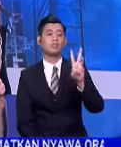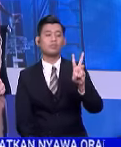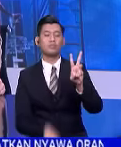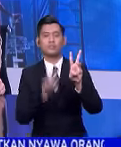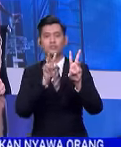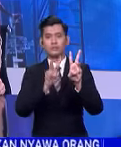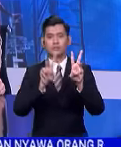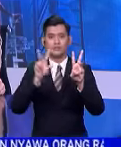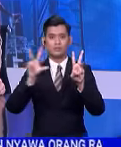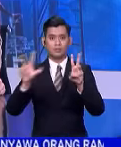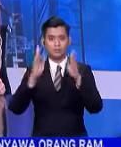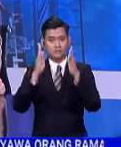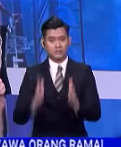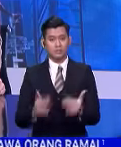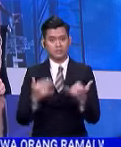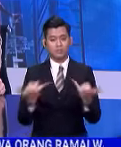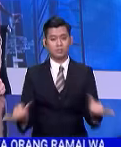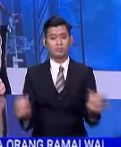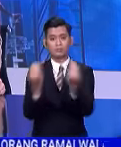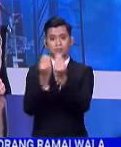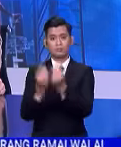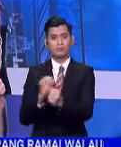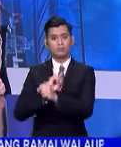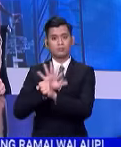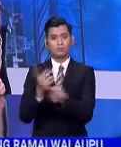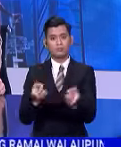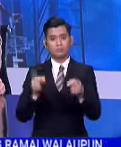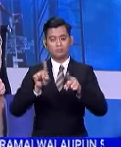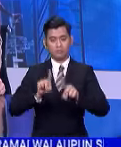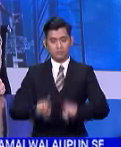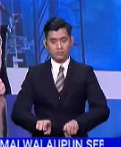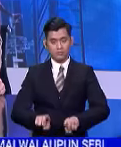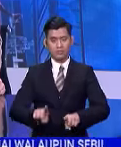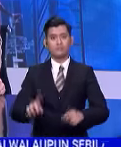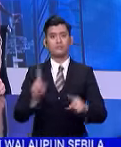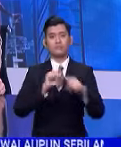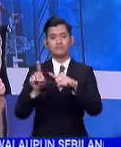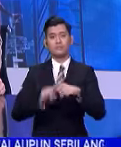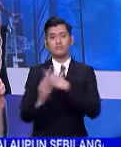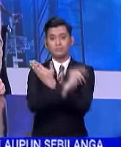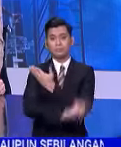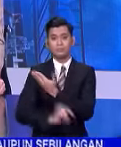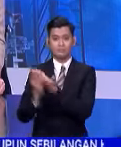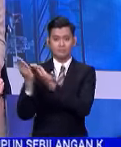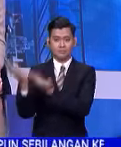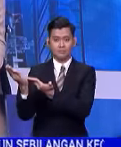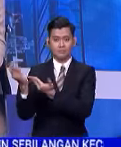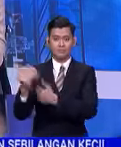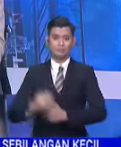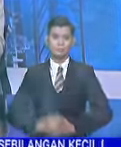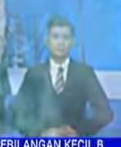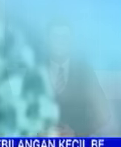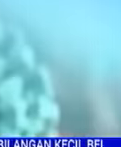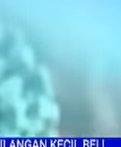Berikut statistik harian COVID-19 dalam negara, diikuti jumlah kes mengikut negeri.